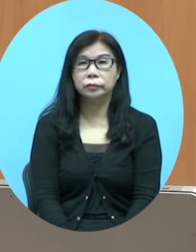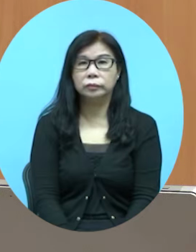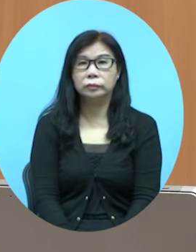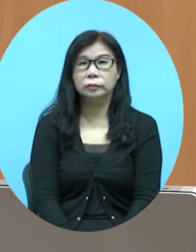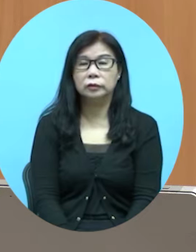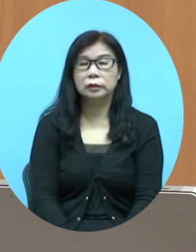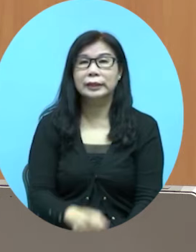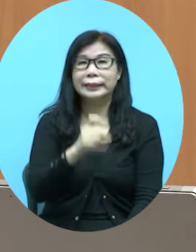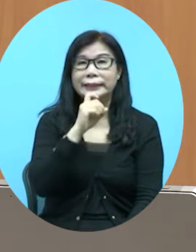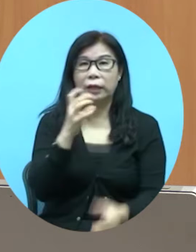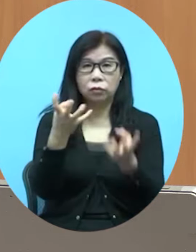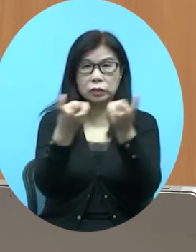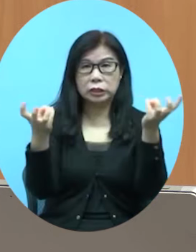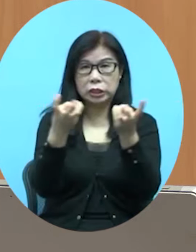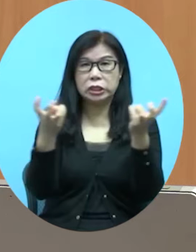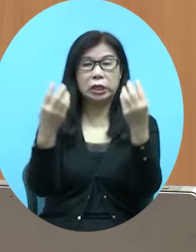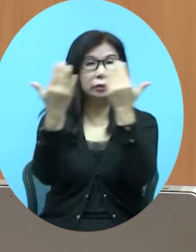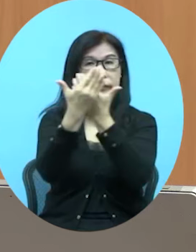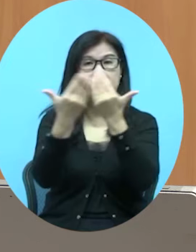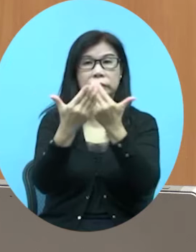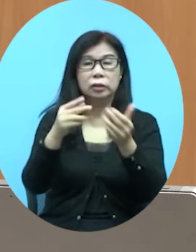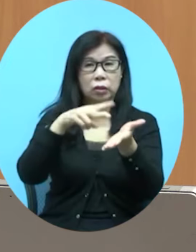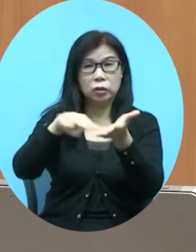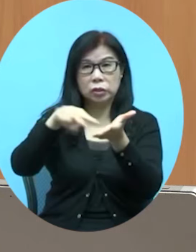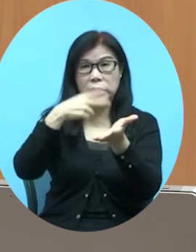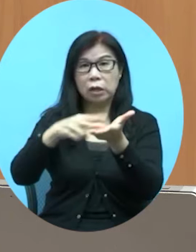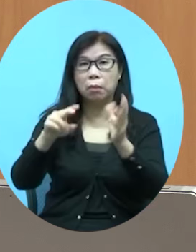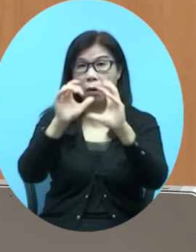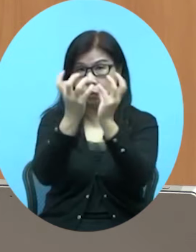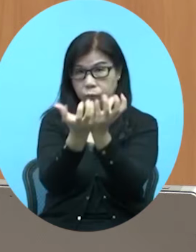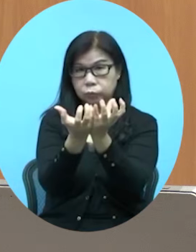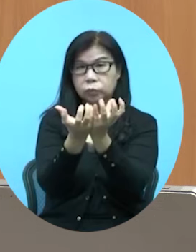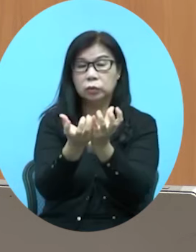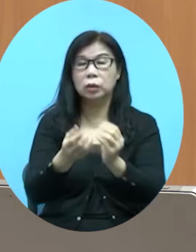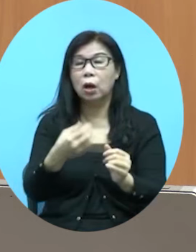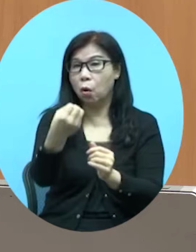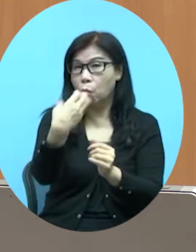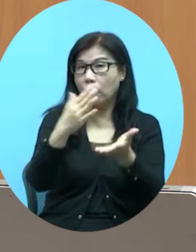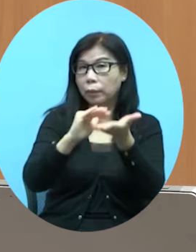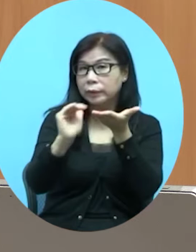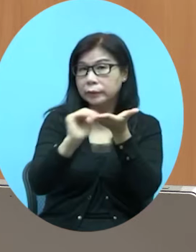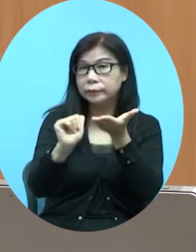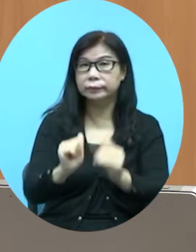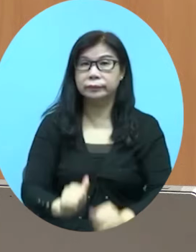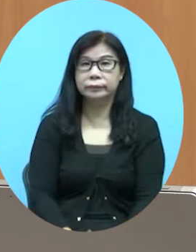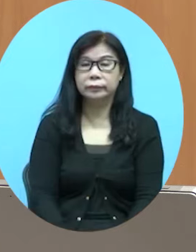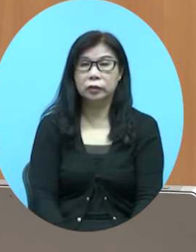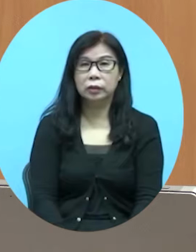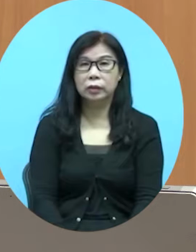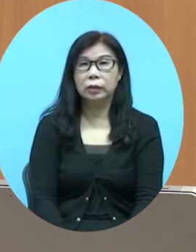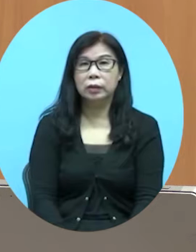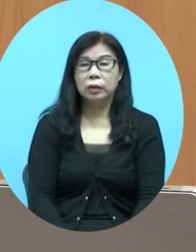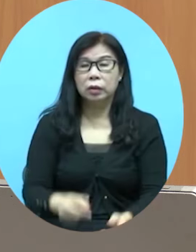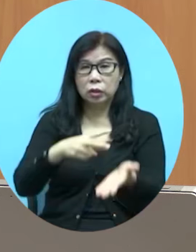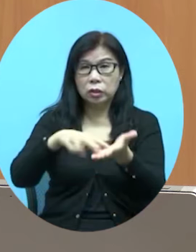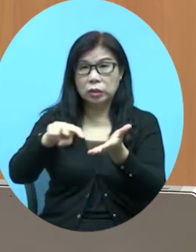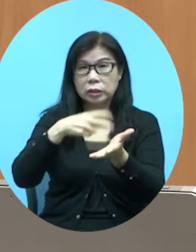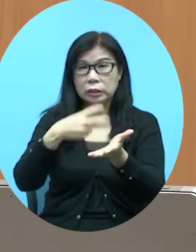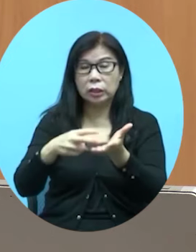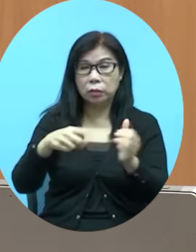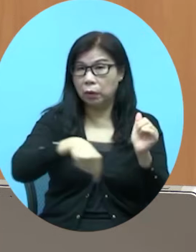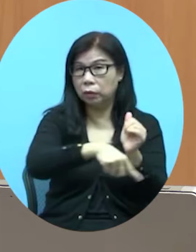你好,有线电视关于跳舞群组其实可以讲一讲这些跳舞场